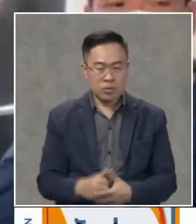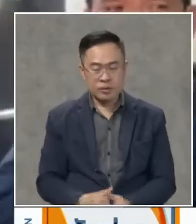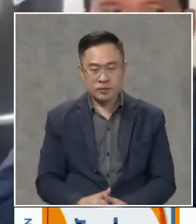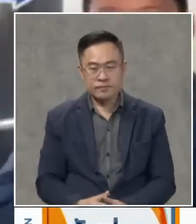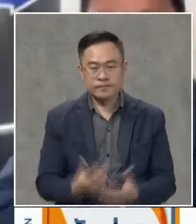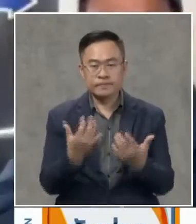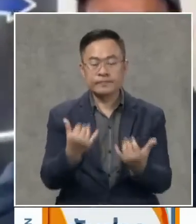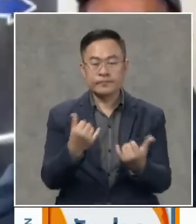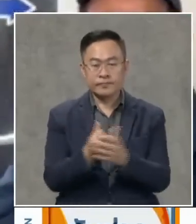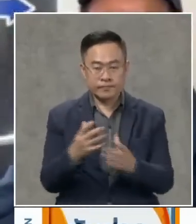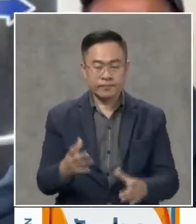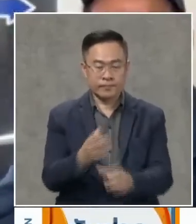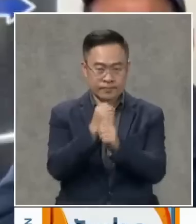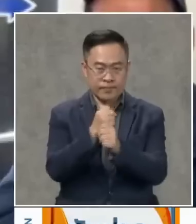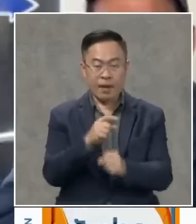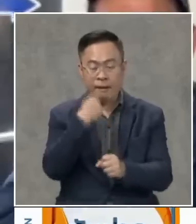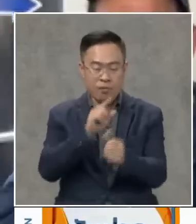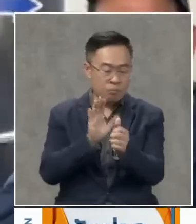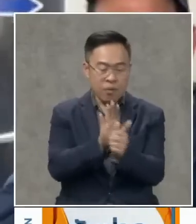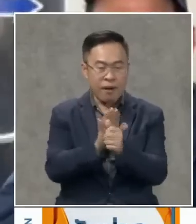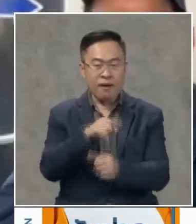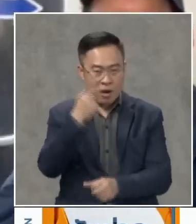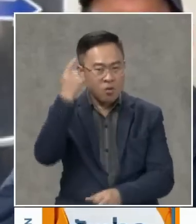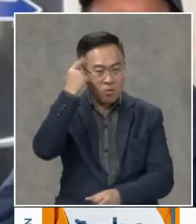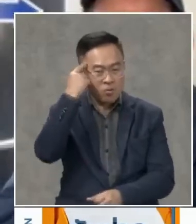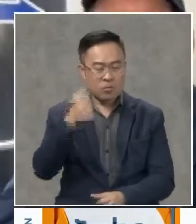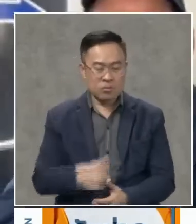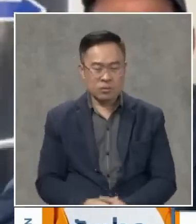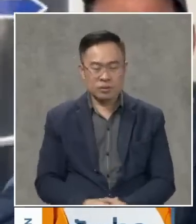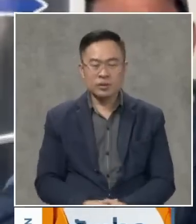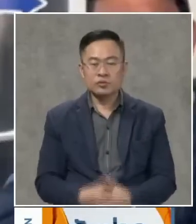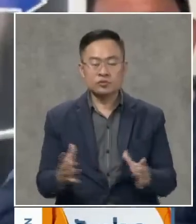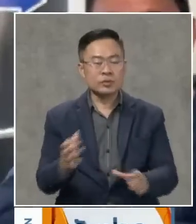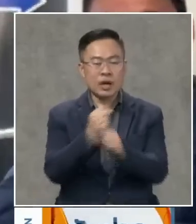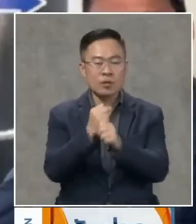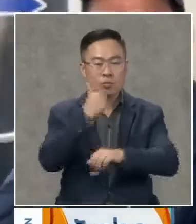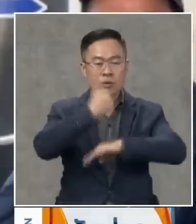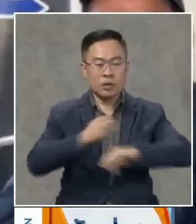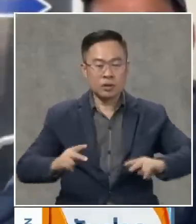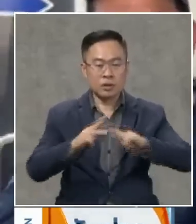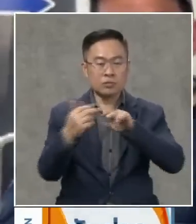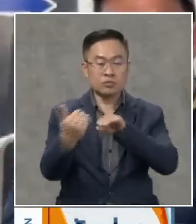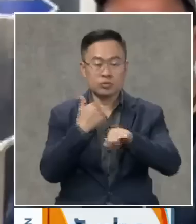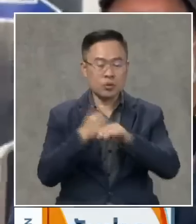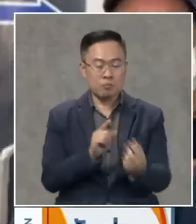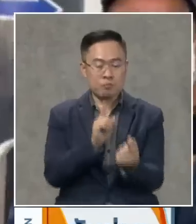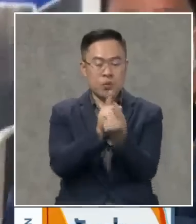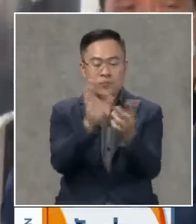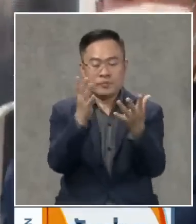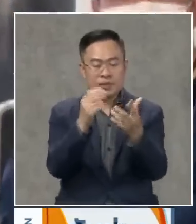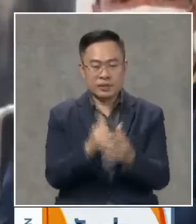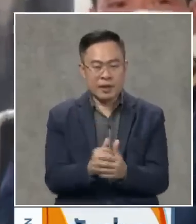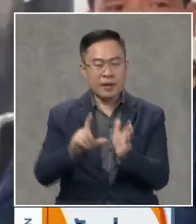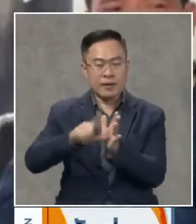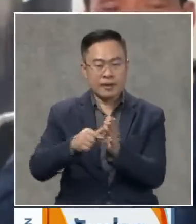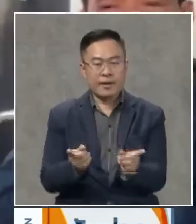ณชูวิทย์คืออยากจะไปเจอเจ้ากระทรวงคุณศักดิ์สยามที่ชอบแต่ปรากฏไม่เจอนะคะมีคนอื่นมีตัวแทนมารับหนังสือไปแทนนะคะนี่นะคะคือตอน